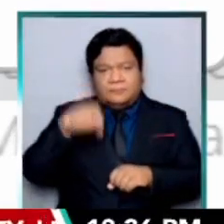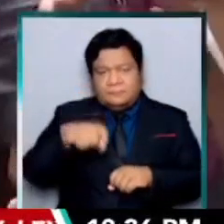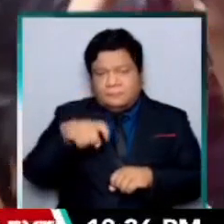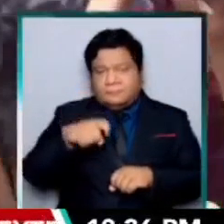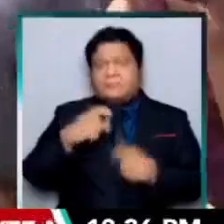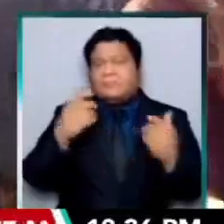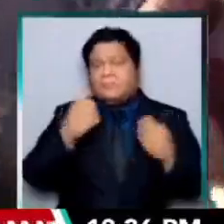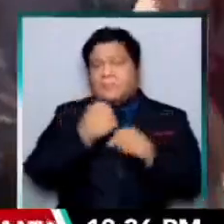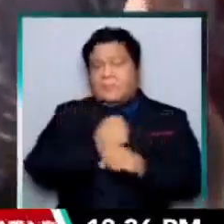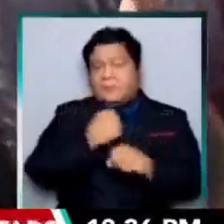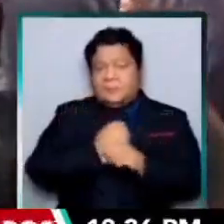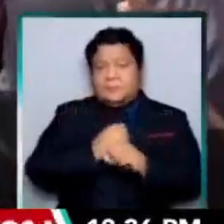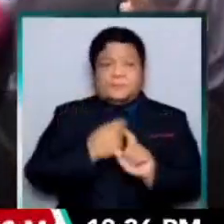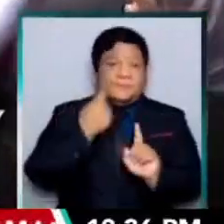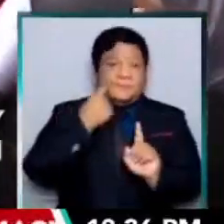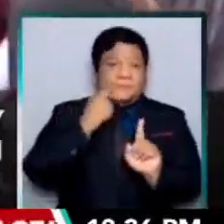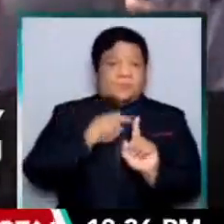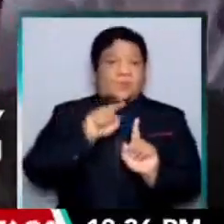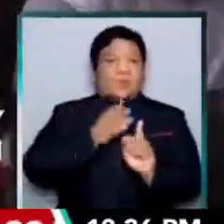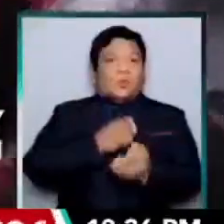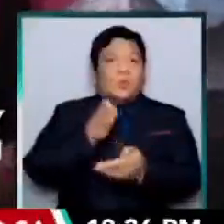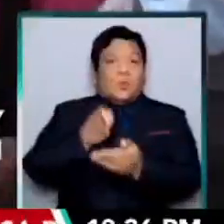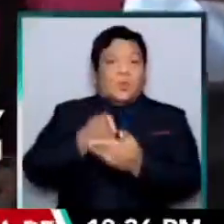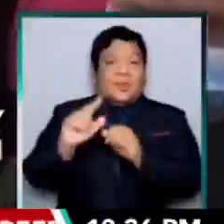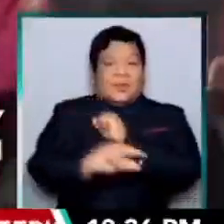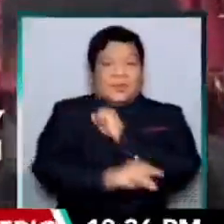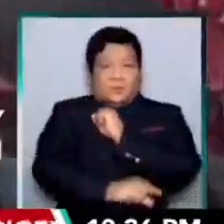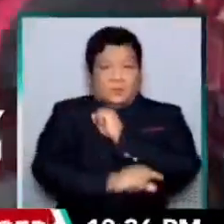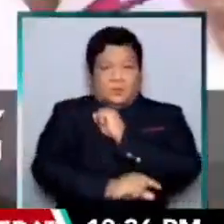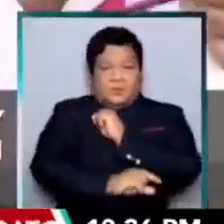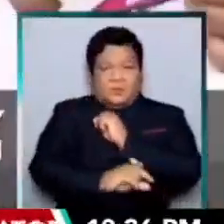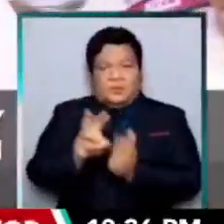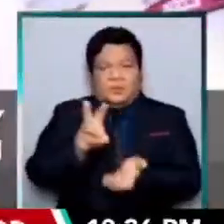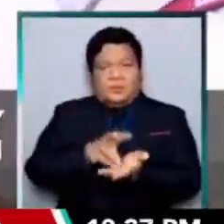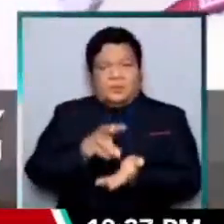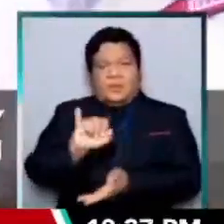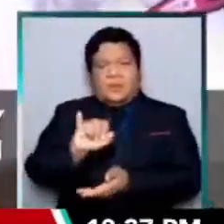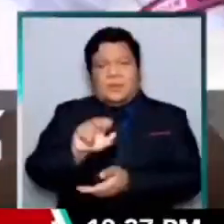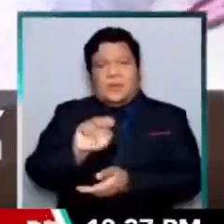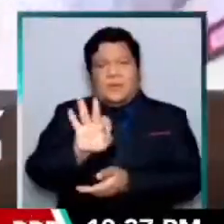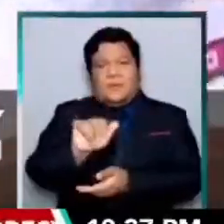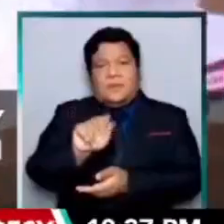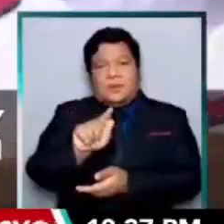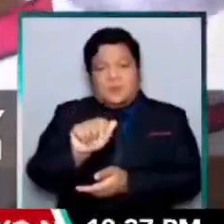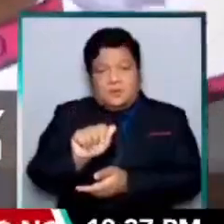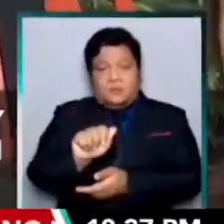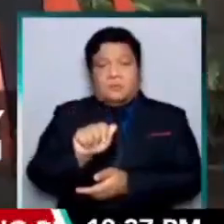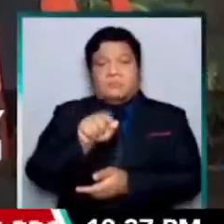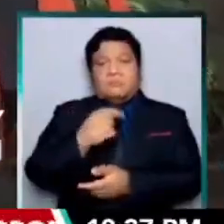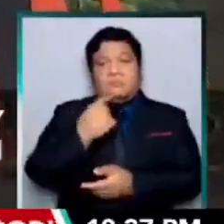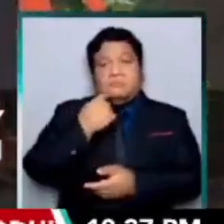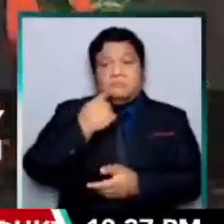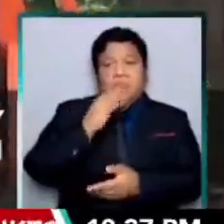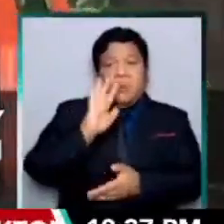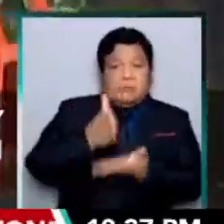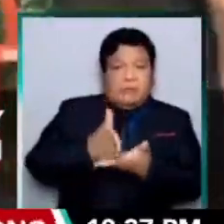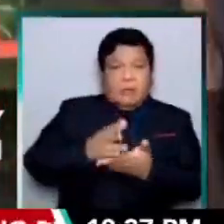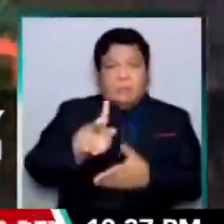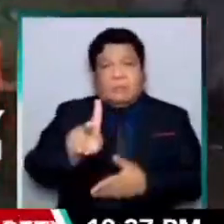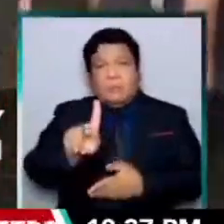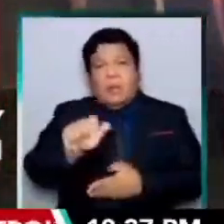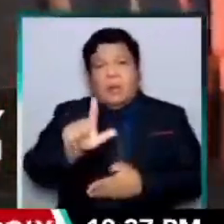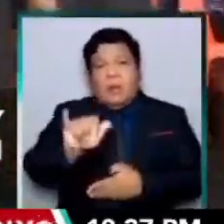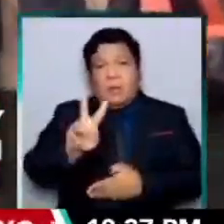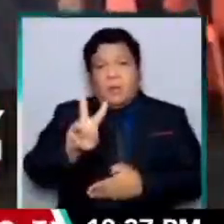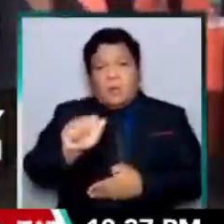Quezon kanina, si Robredo, sa gitna ng mga panawagan na huwag ituloy ang Kaliwa Dam, nangako si Robredo na walang maitutuloy na proyekto